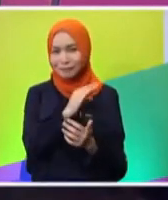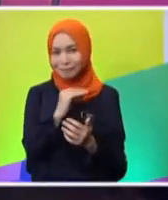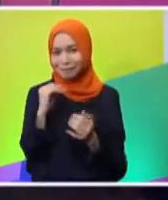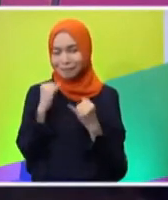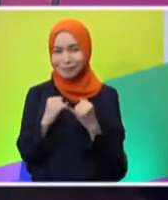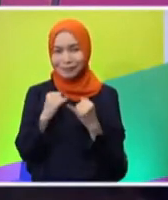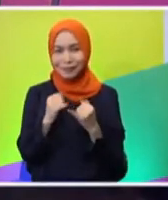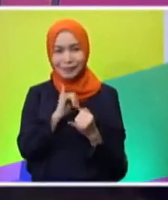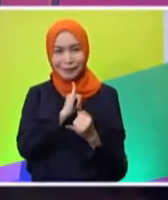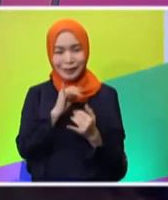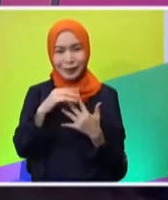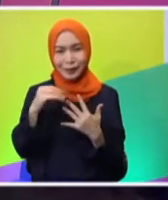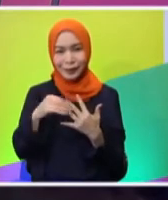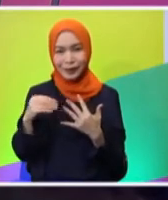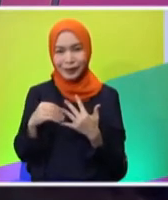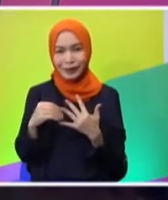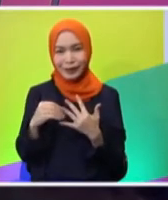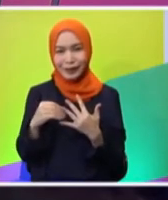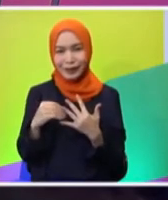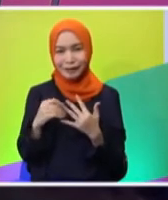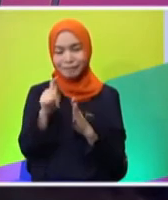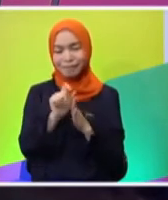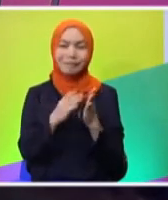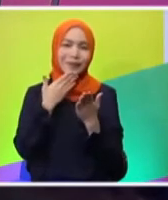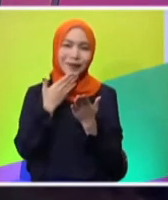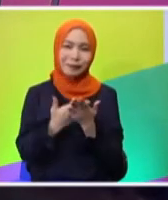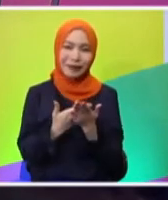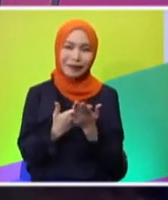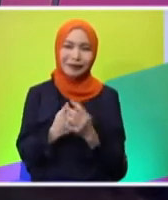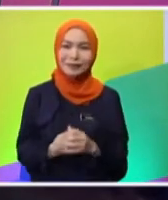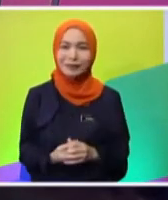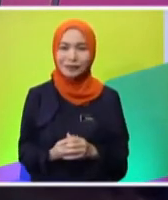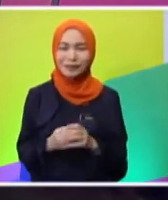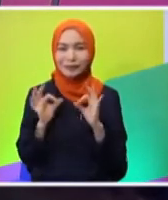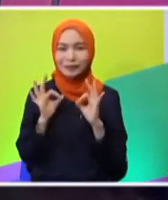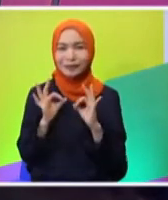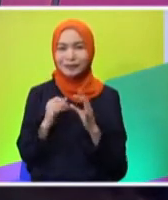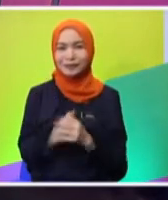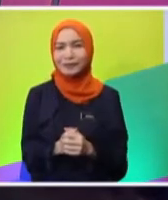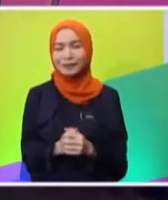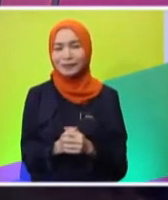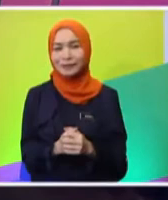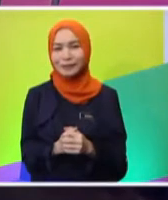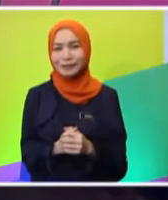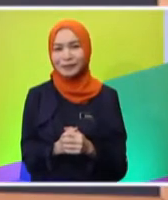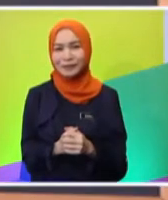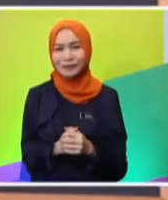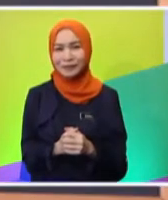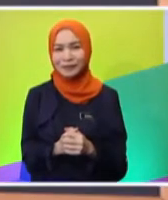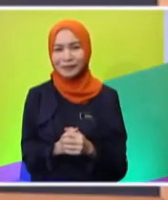akhirnya sekali well dan sobat Dasom ketujuh semuanya betul jadwalnya nego